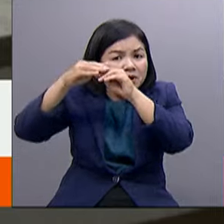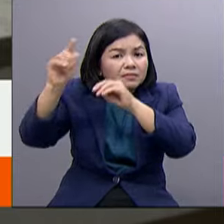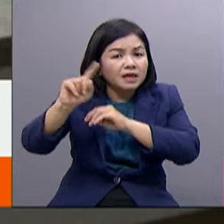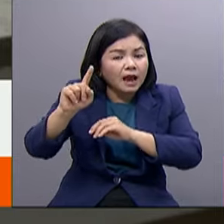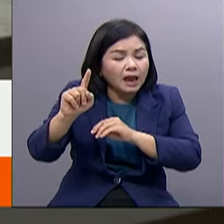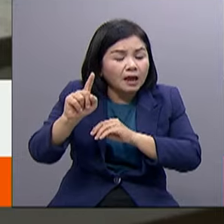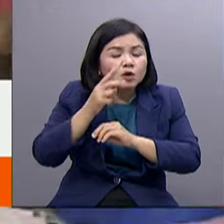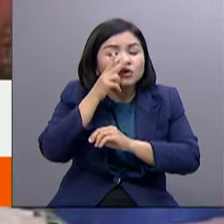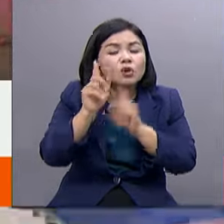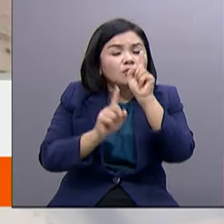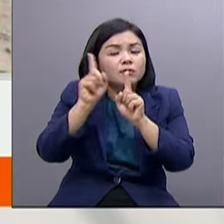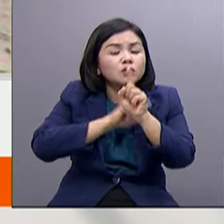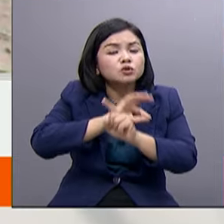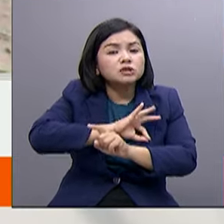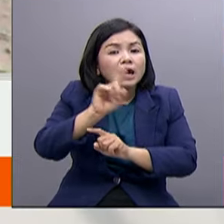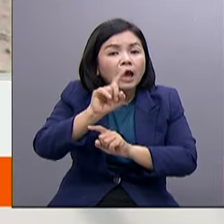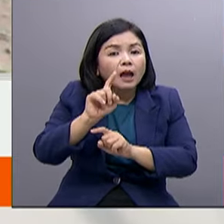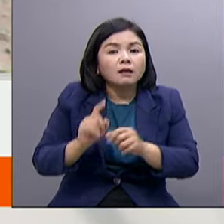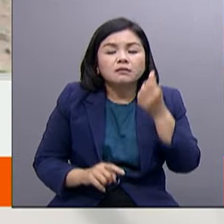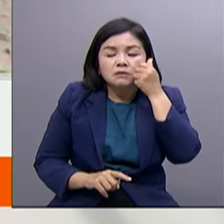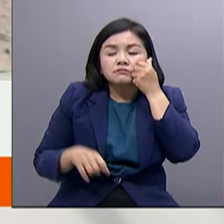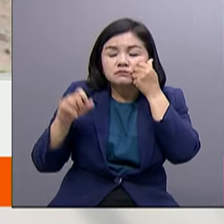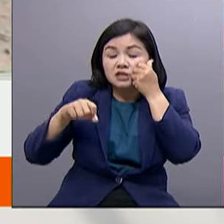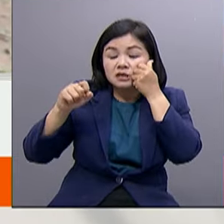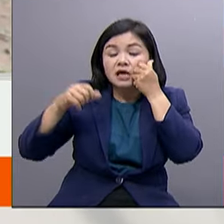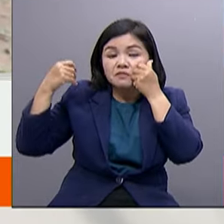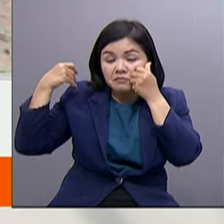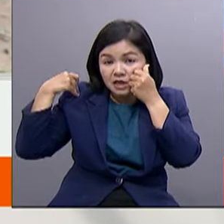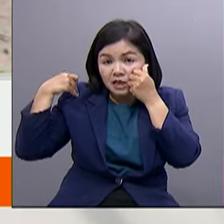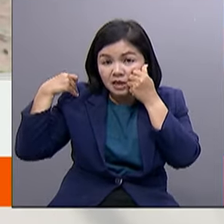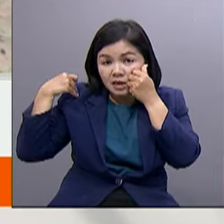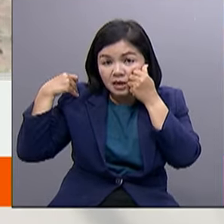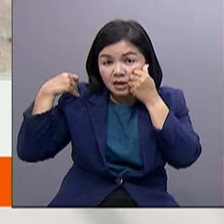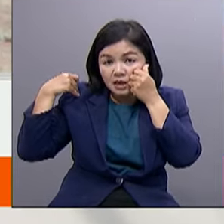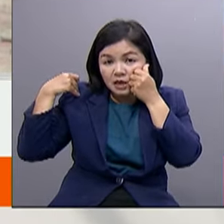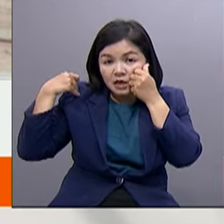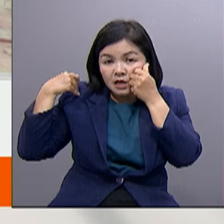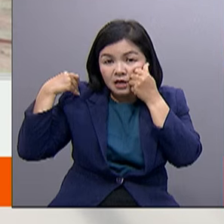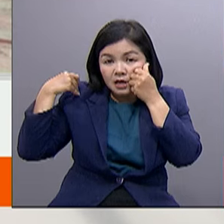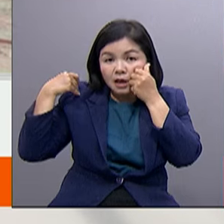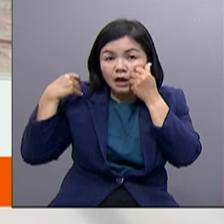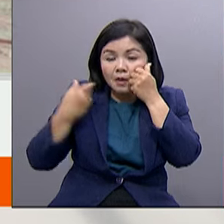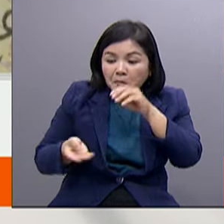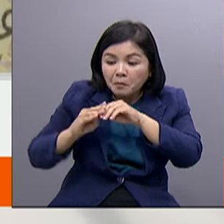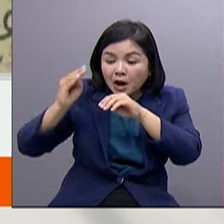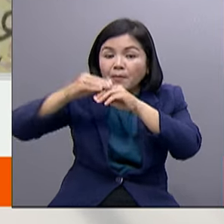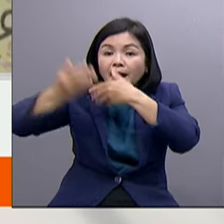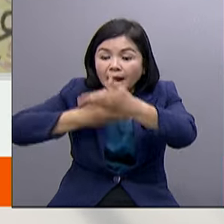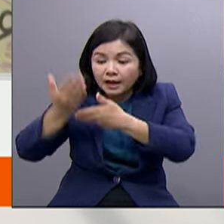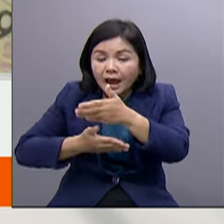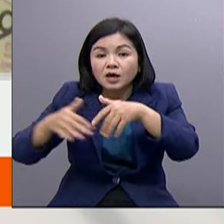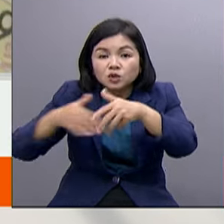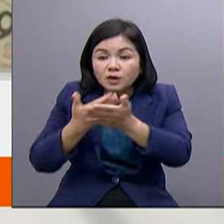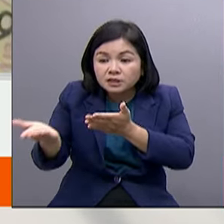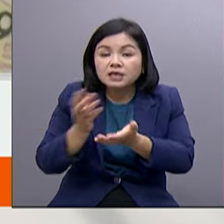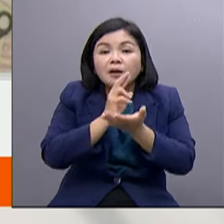คะ อันนี้มันเป็นตรรกะอยู่แล้วครับเมื่อมีการละเล่นให้เล่นมากขึ้นนะครับมีรางวัล